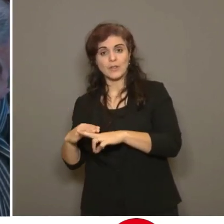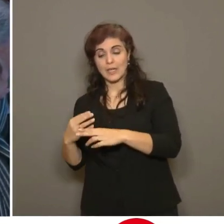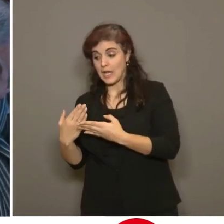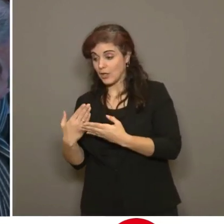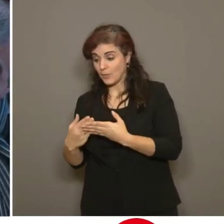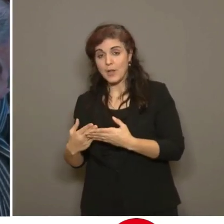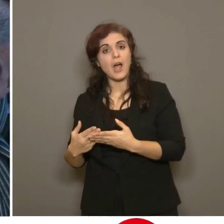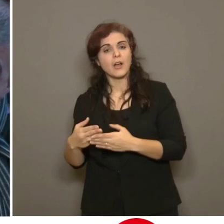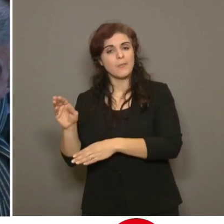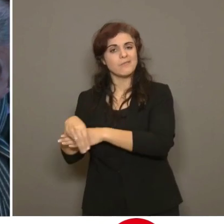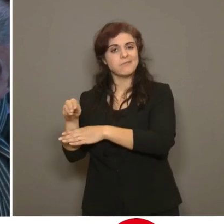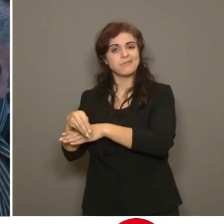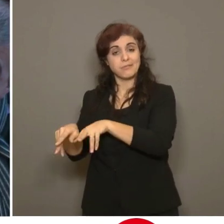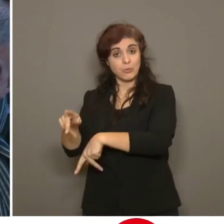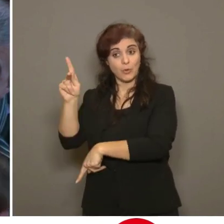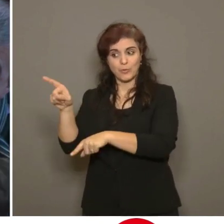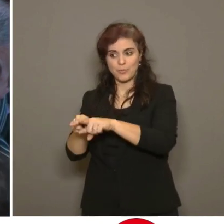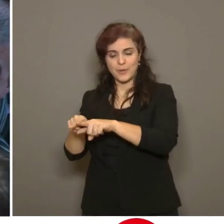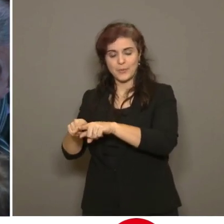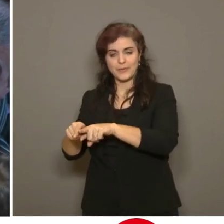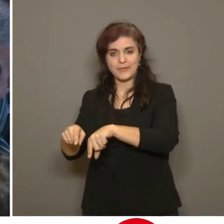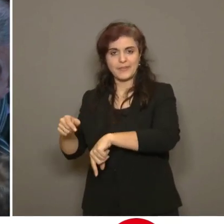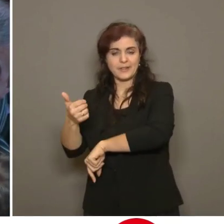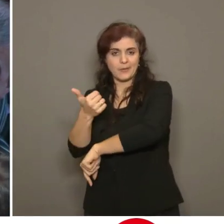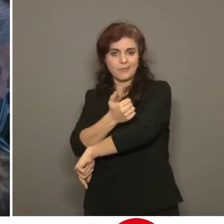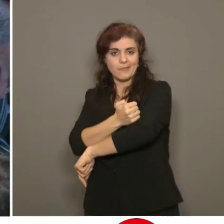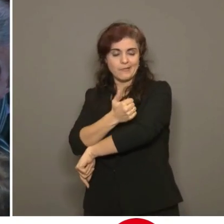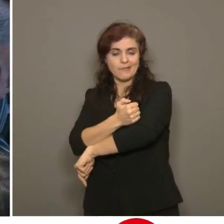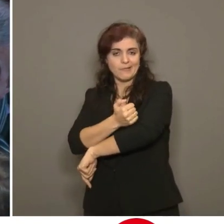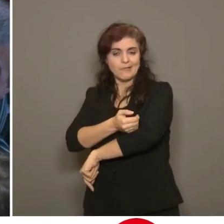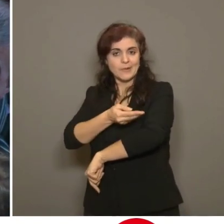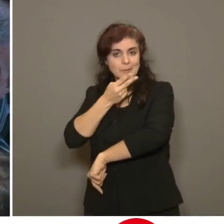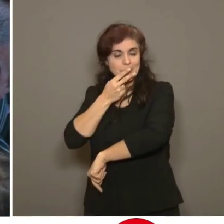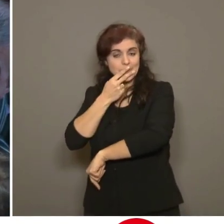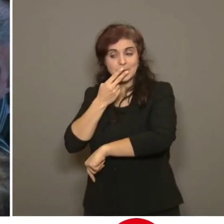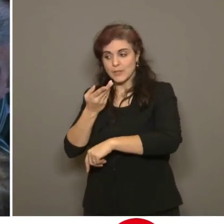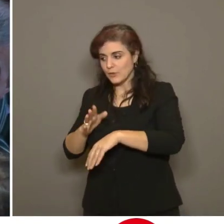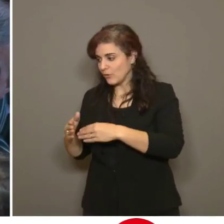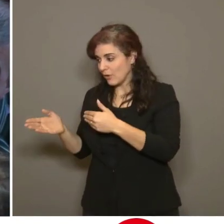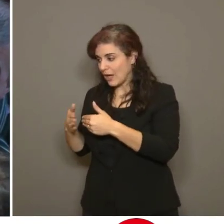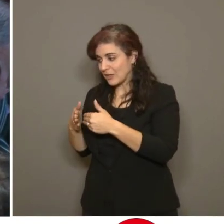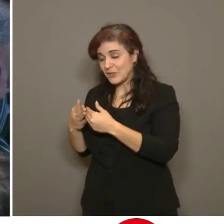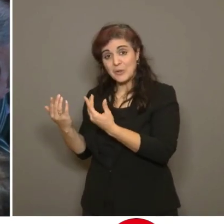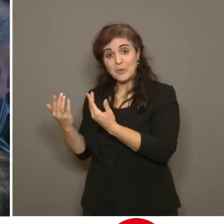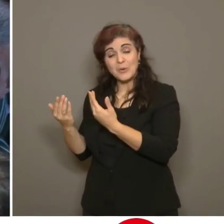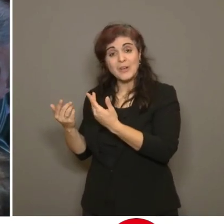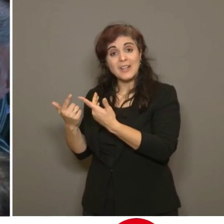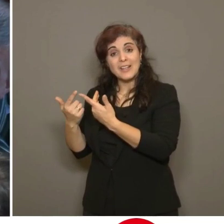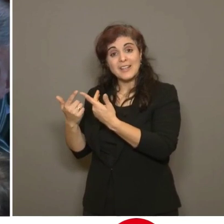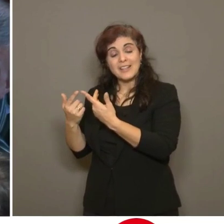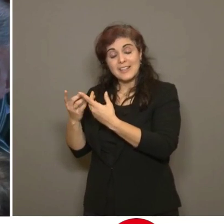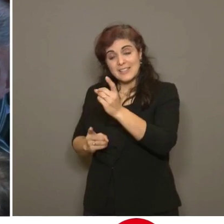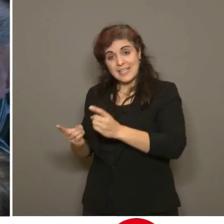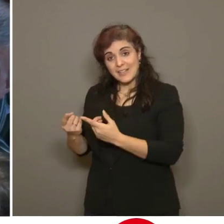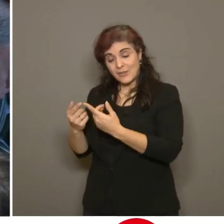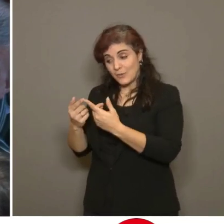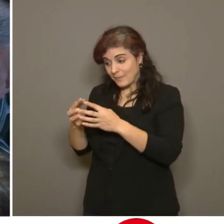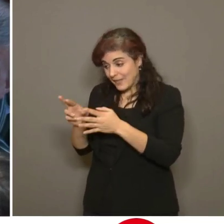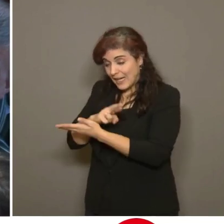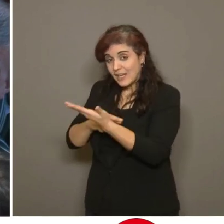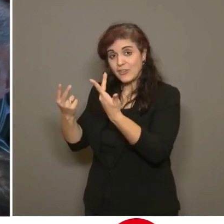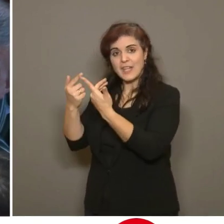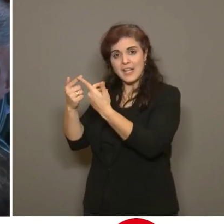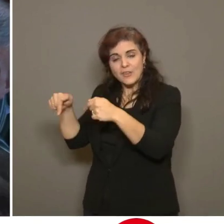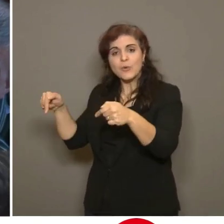de consommation, ironiquement proche des bureaux de la direction régionale des douanes, ou à la quincaillerie Bello,